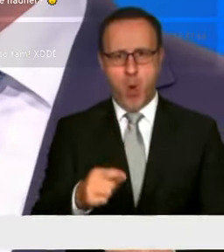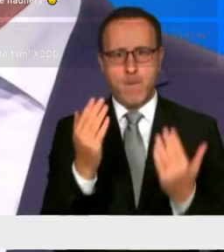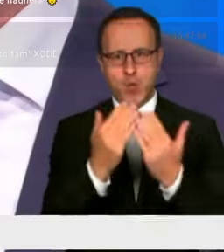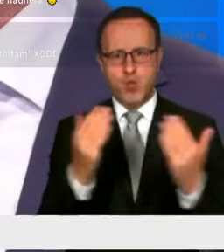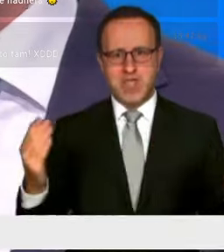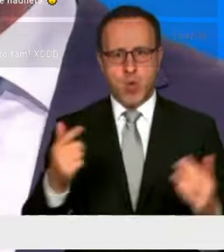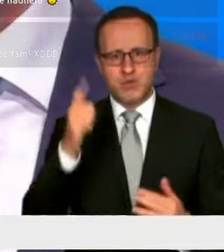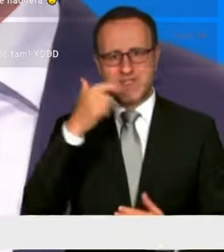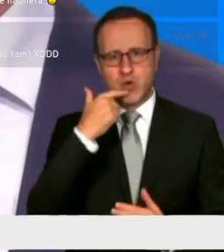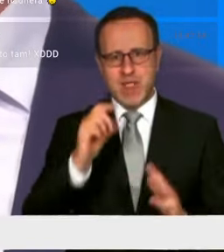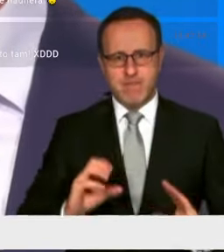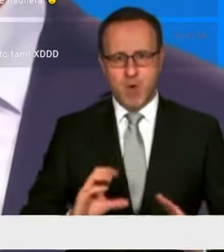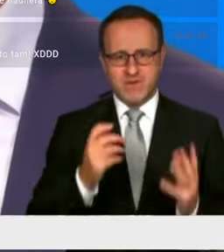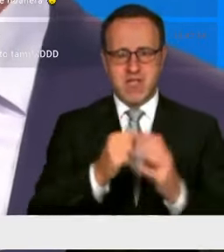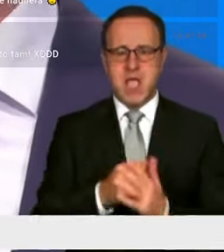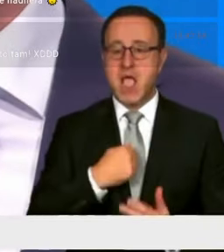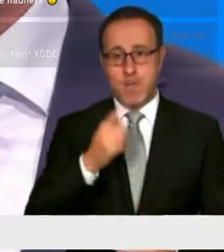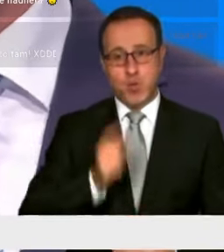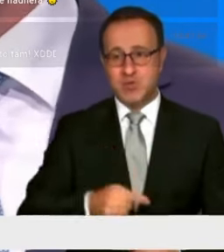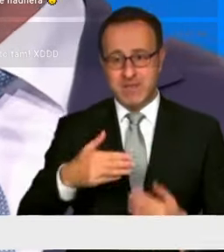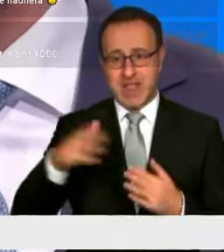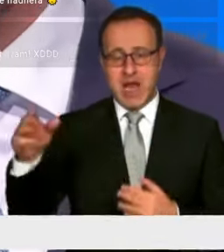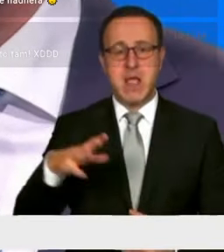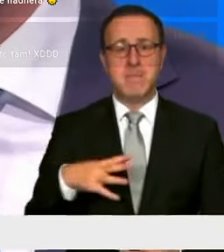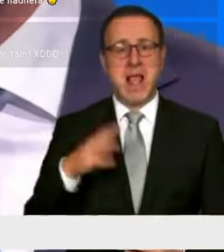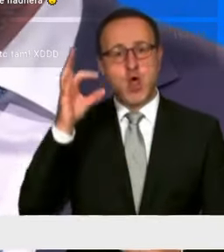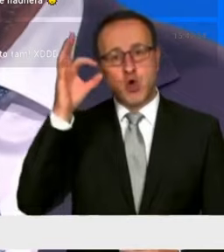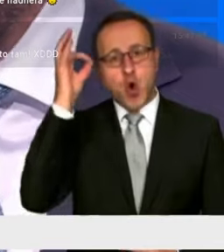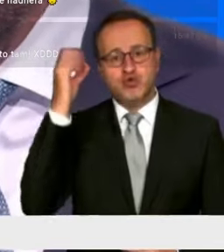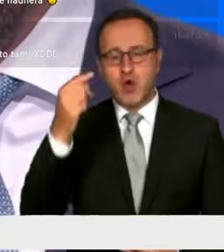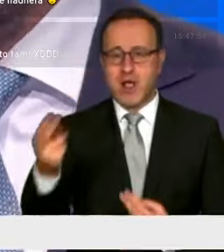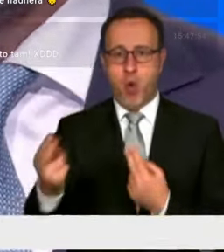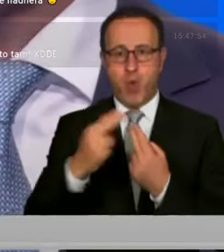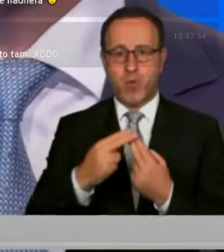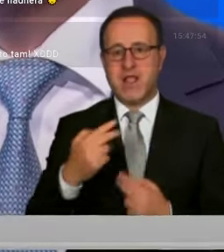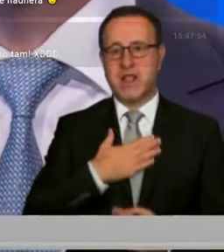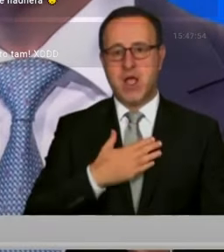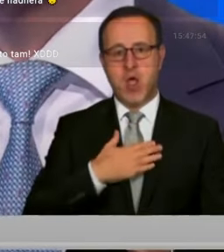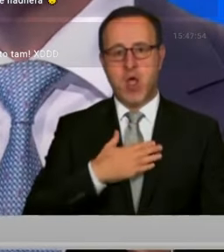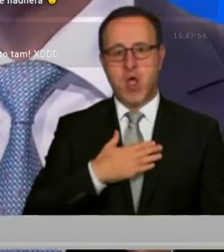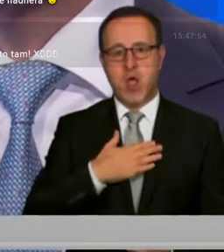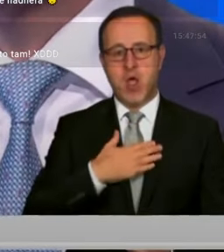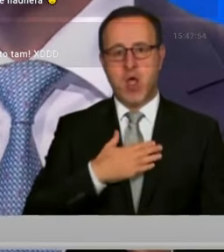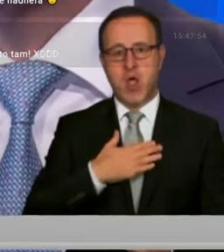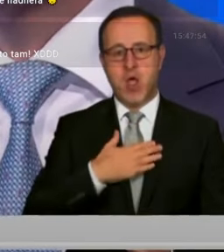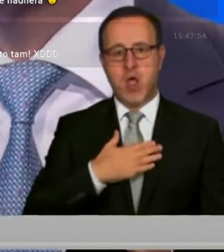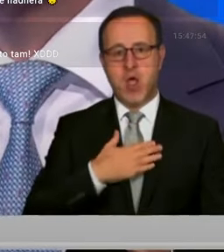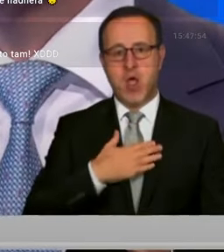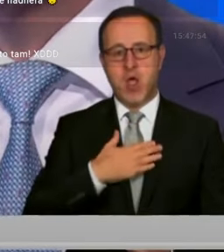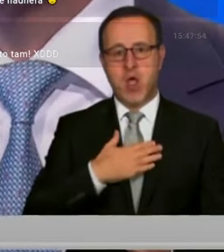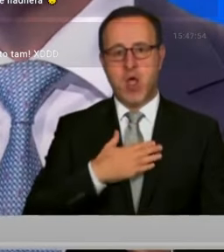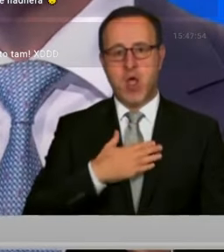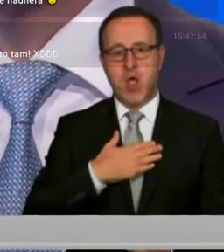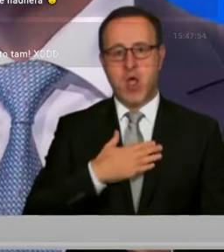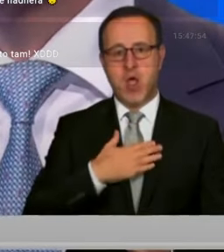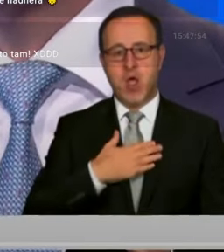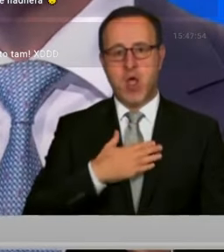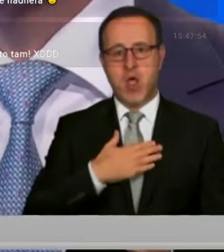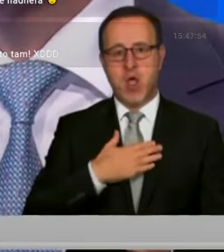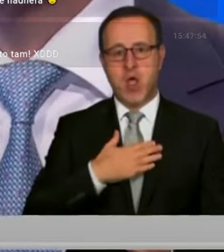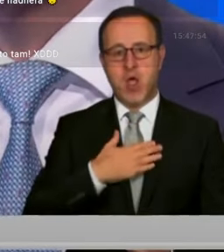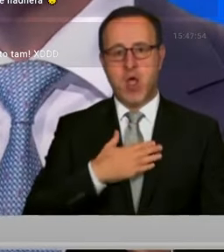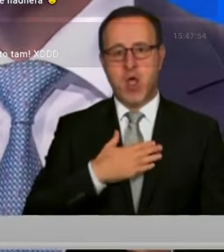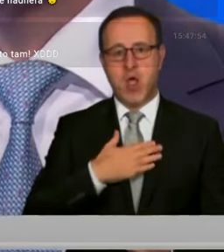ďale musí pán Kč neodpovedal na vašu otázku ale minút rozprával m pán Korčok Áno Pardon